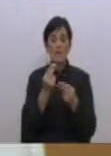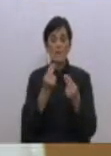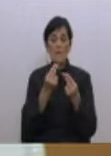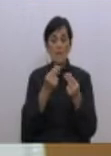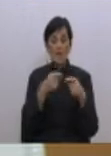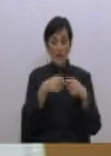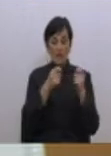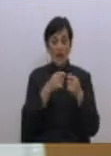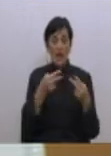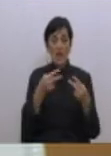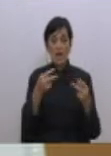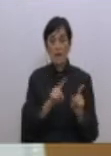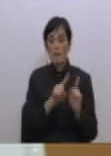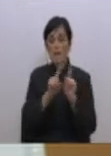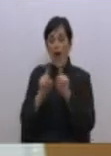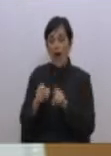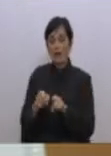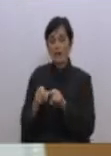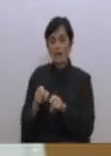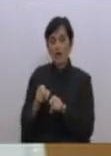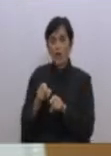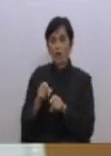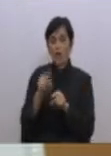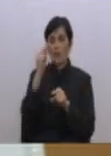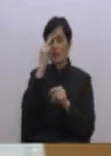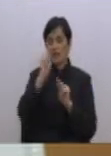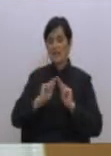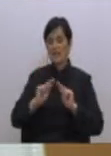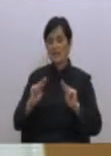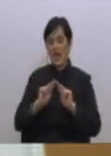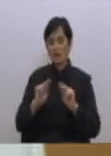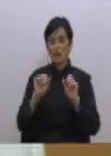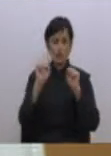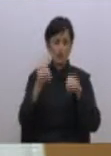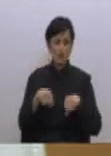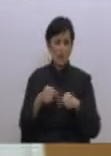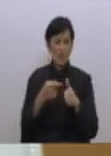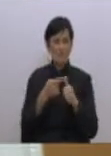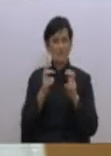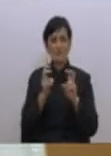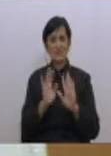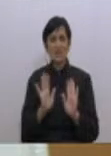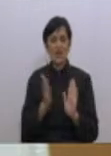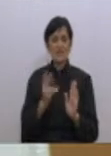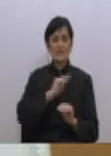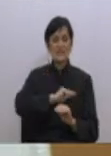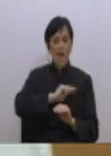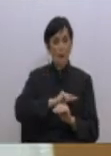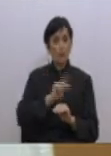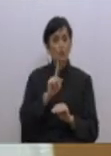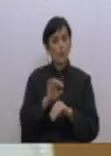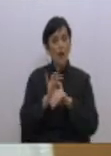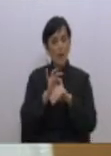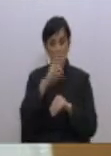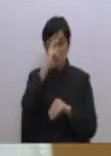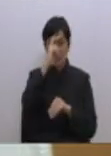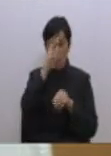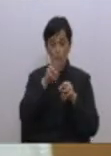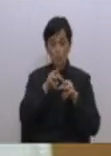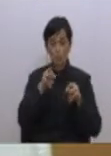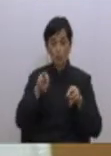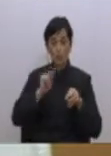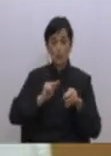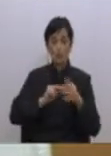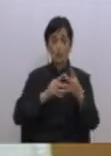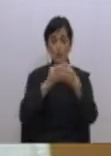პარალელურად გარკვეულ, ასე ვთქვით, ტრენინგებს შეიძლება ესე არ დავარქვათ, მაგრამ რაღაც სამუშაოებს თუ ატარებთ სახელმწიფო სტრუქტურებთან